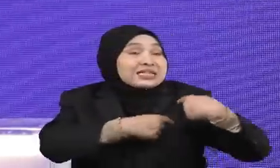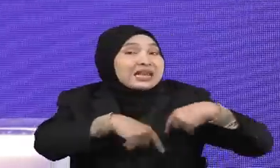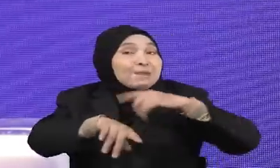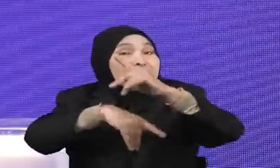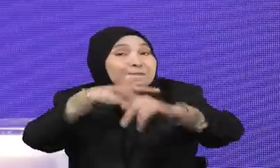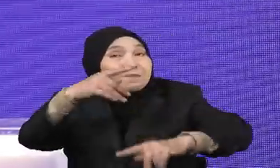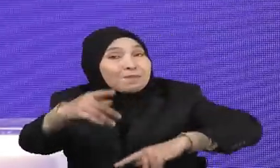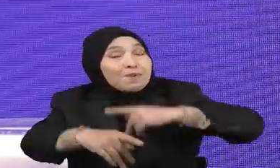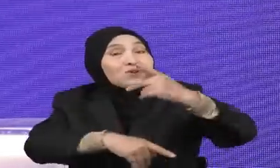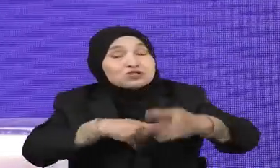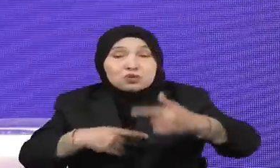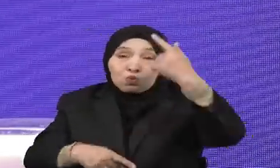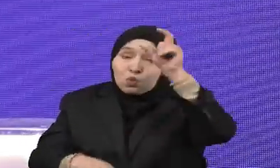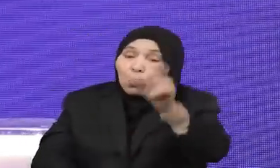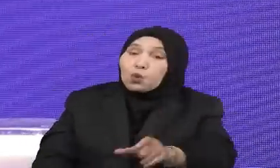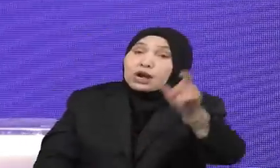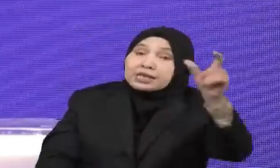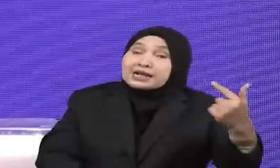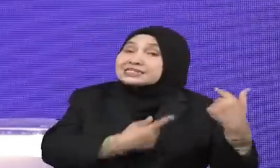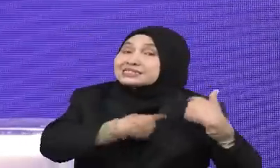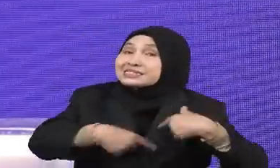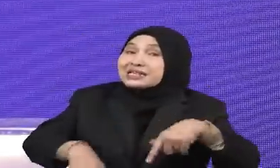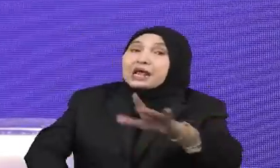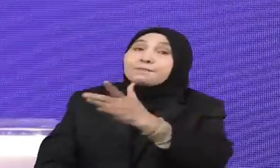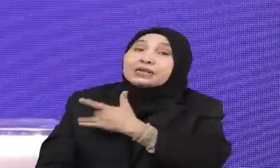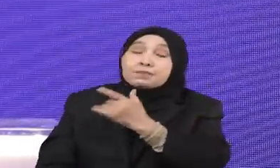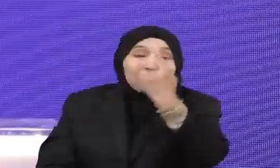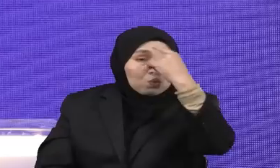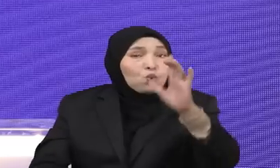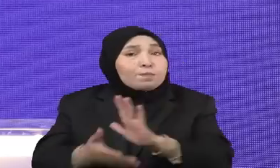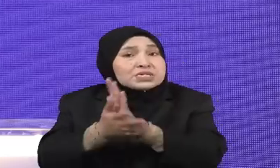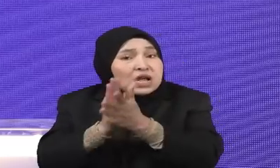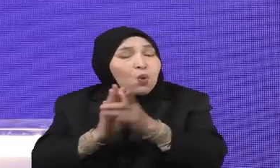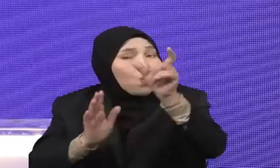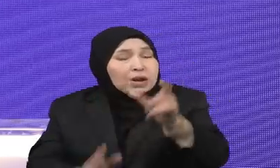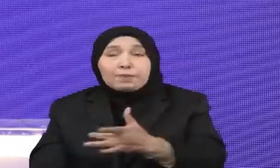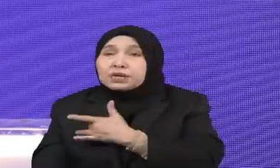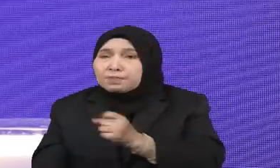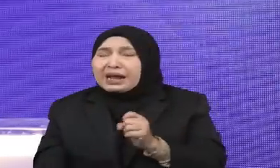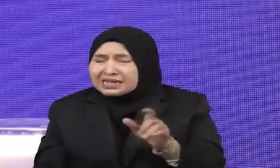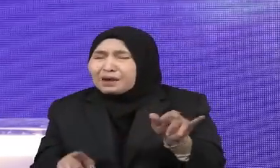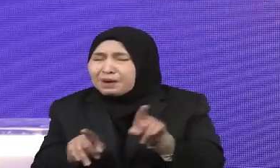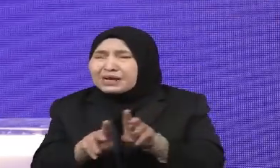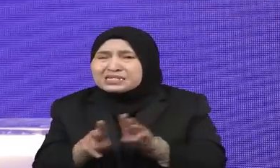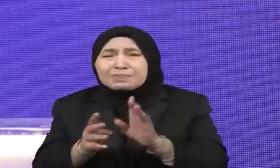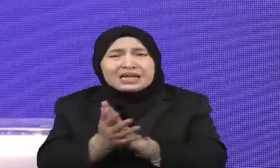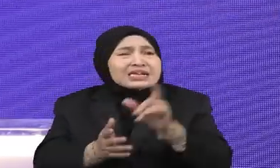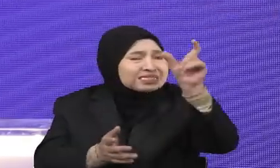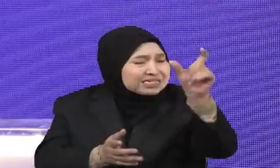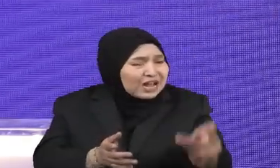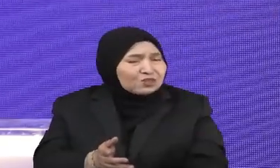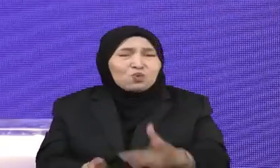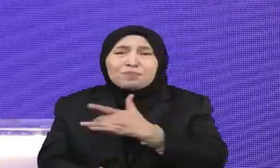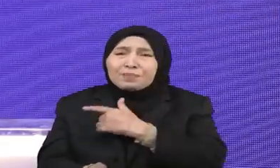Allah Sedang memproses untuk orang-orang yang sedang beriman untuk menjadi orang beriman dipegang gitu kan Ya nah jadi satu mukmin